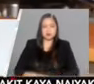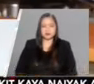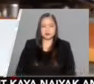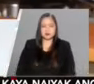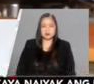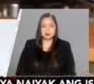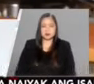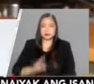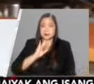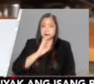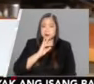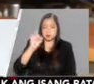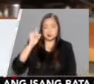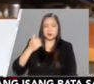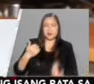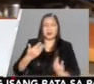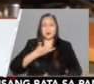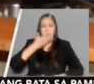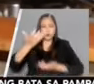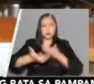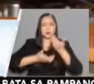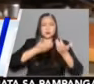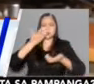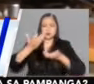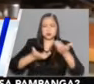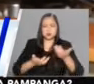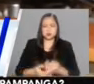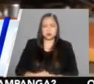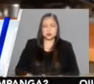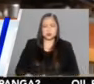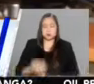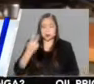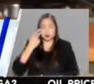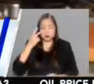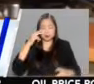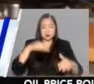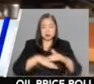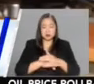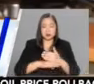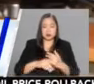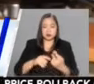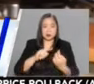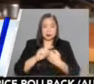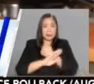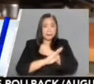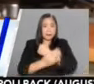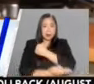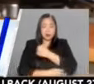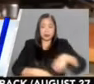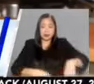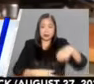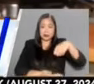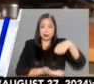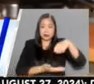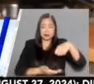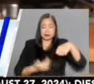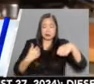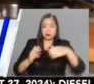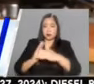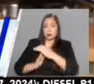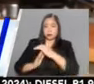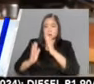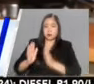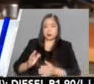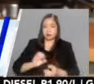po. And then paglabas po namin is yung bag po nung isang customer nahagis po dun sa